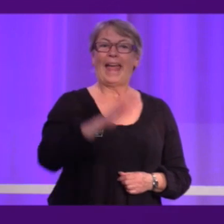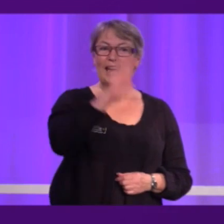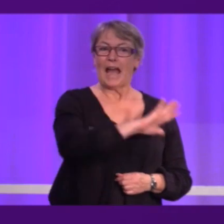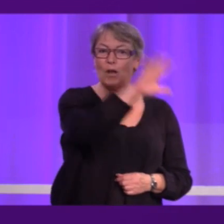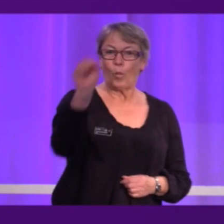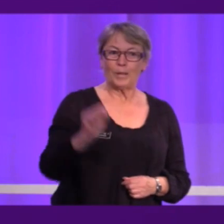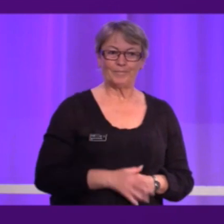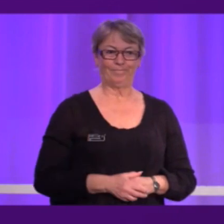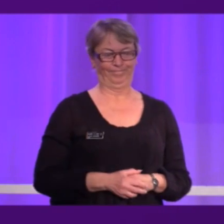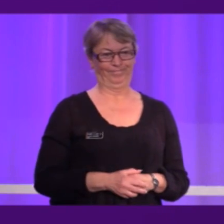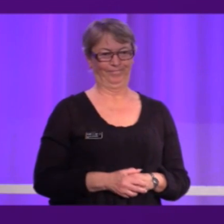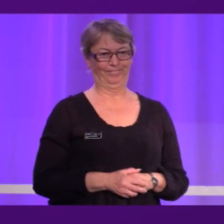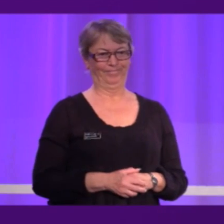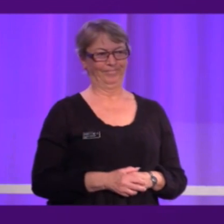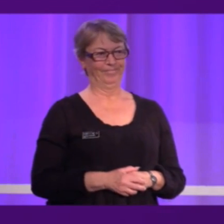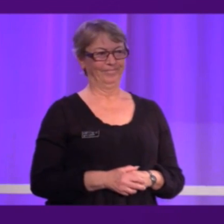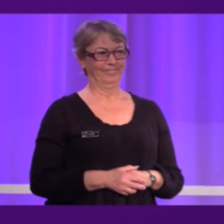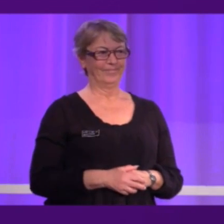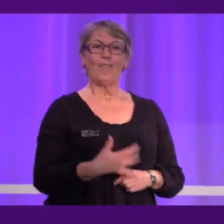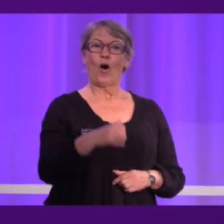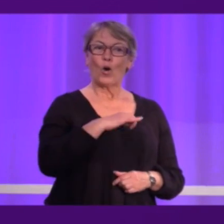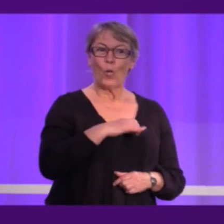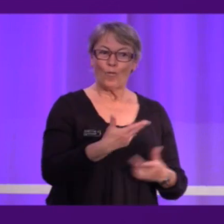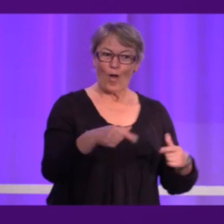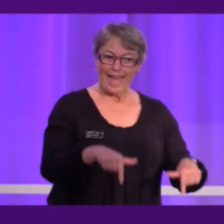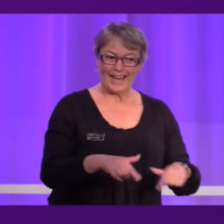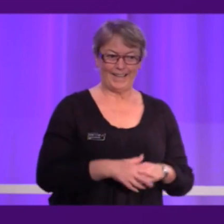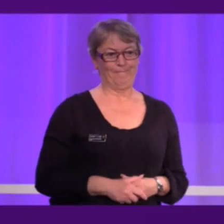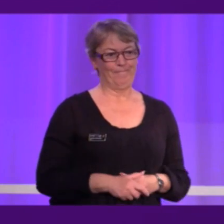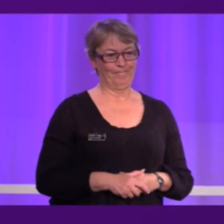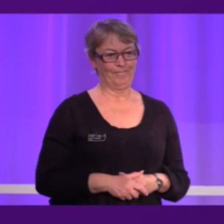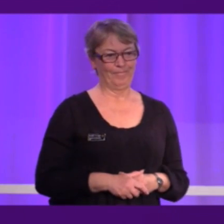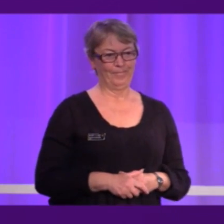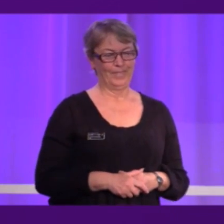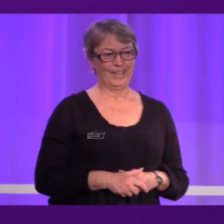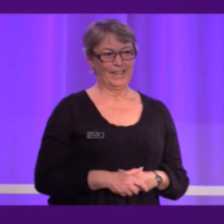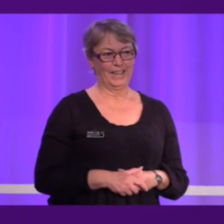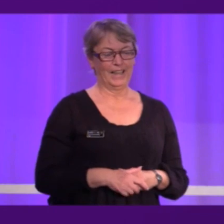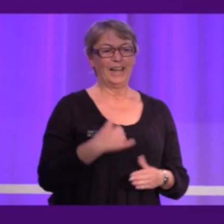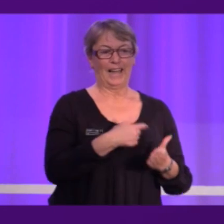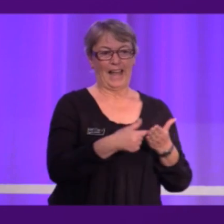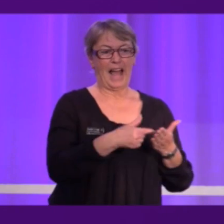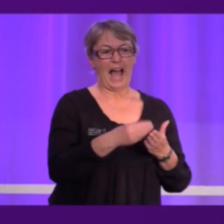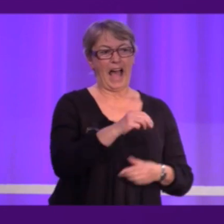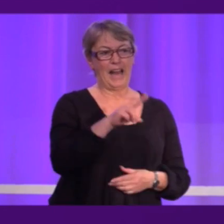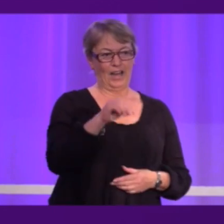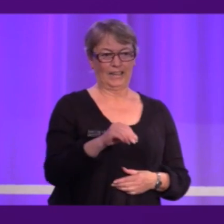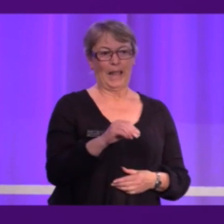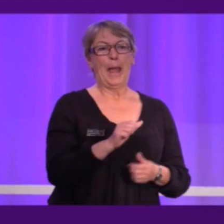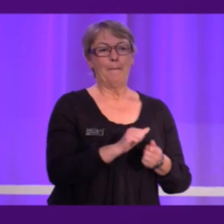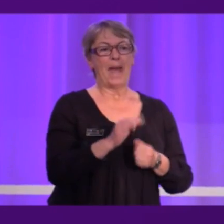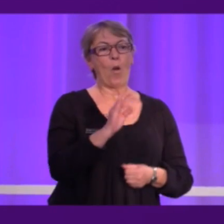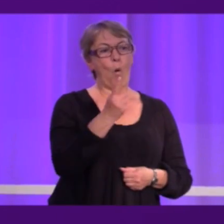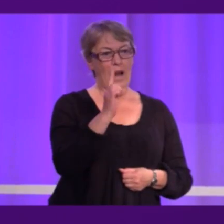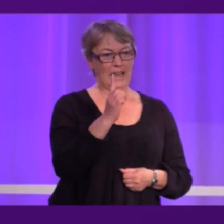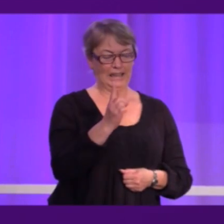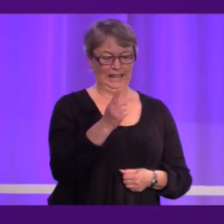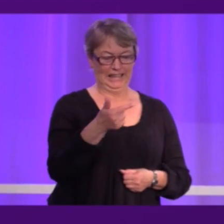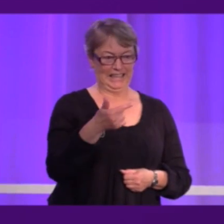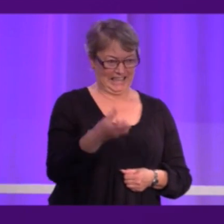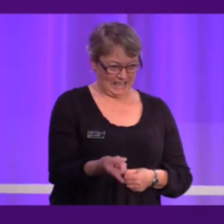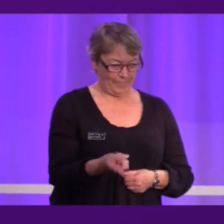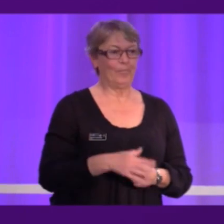allihopa. Hej, vad roligt att vara här. Jag heter alltså Anna Bergholtz